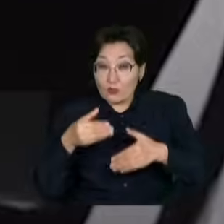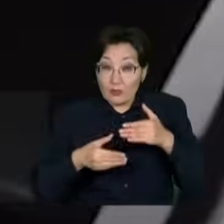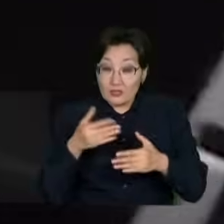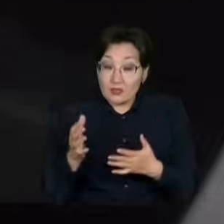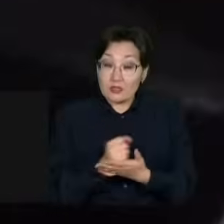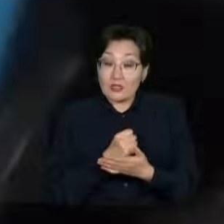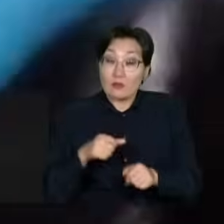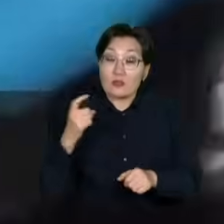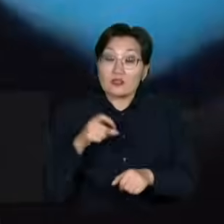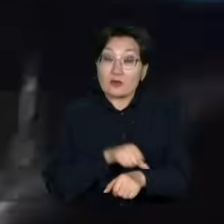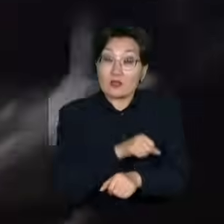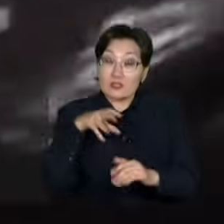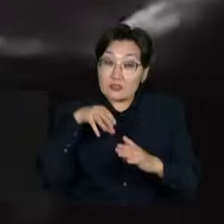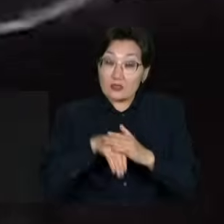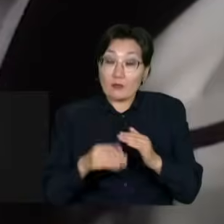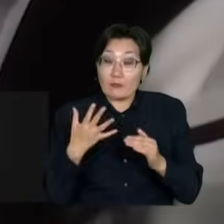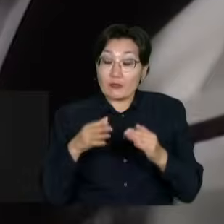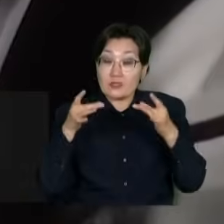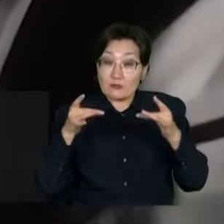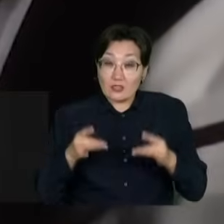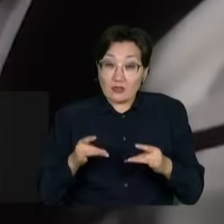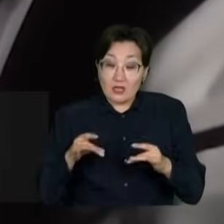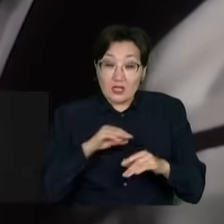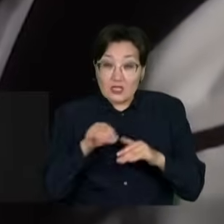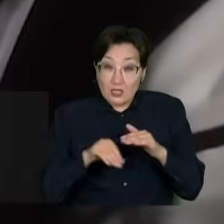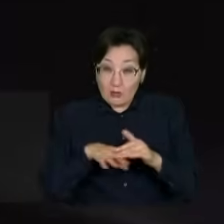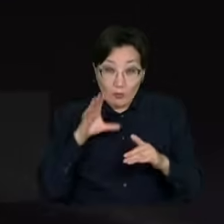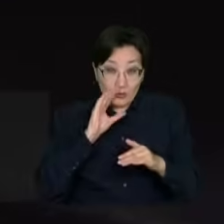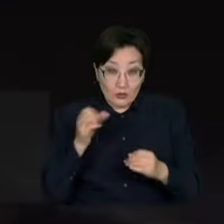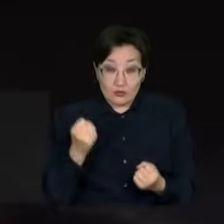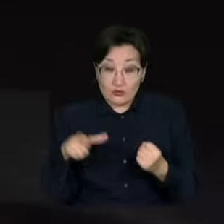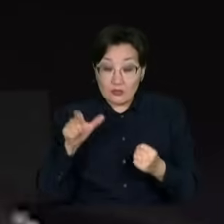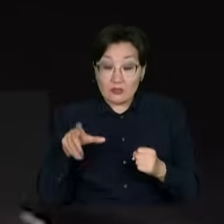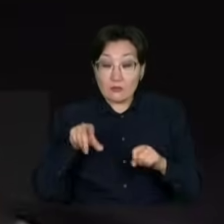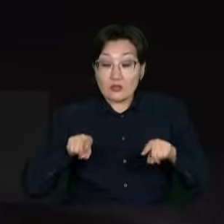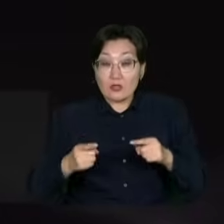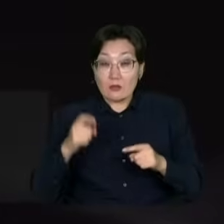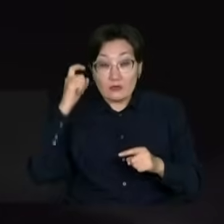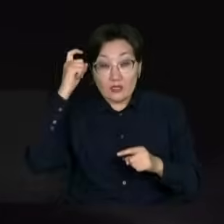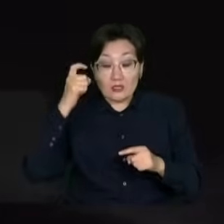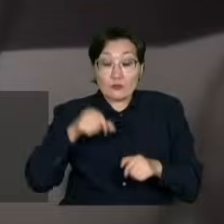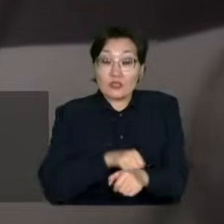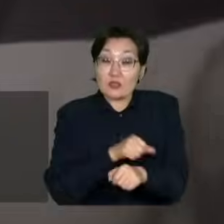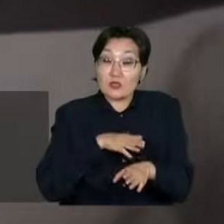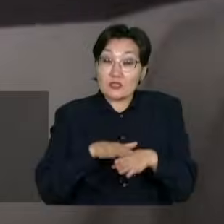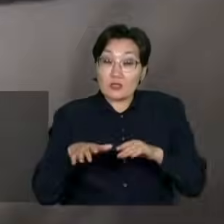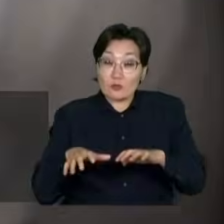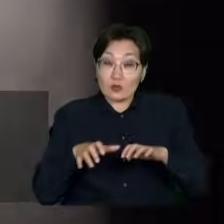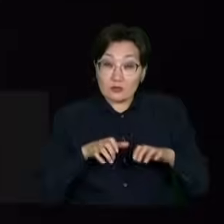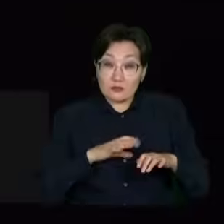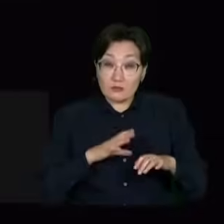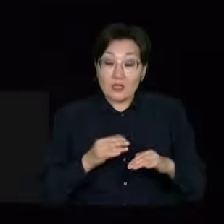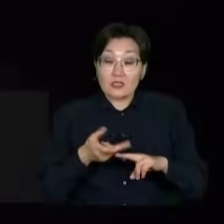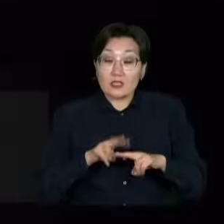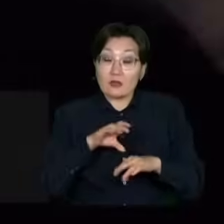сақшылар синтетика салынған 5 пакетті тығып үлгерген жүргізушіні де қолға түсірген. Психотроптық тартулығымен тәркіленді. Алат